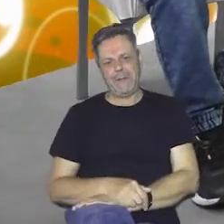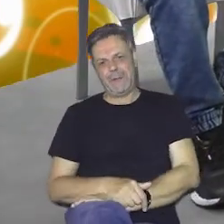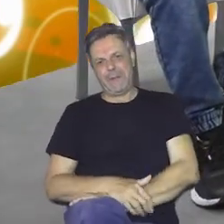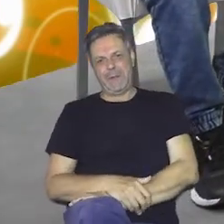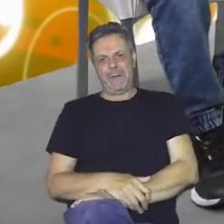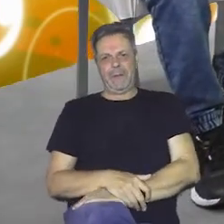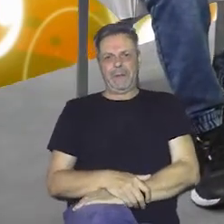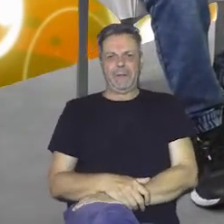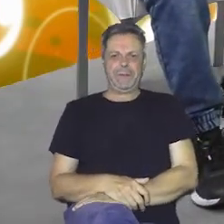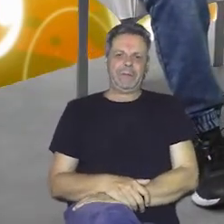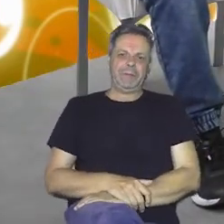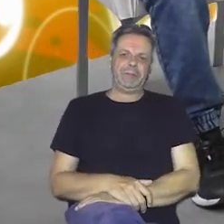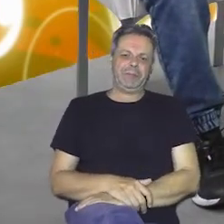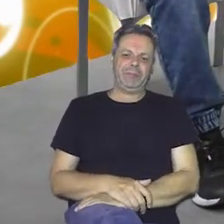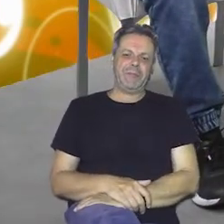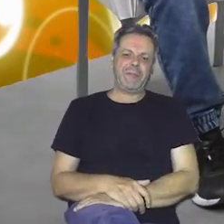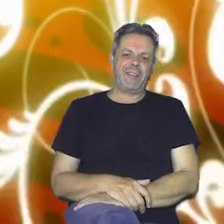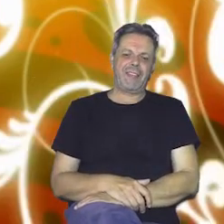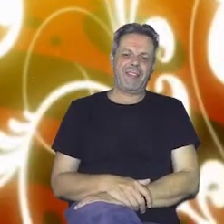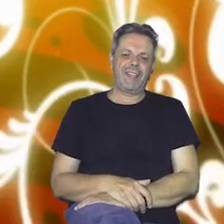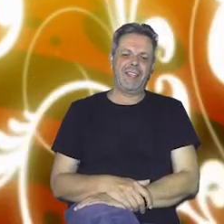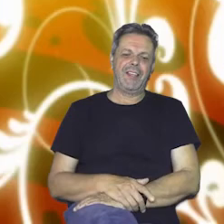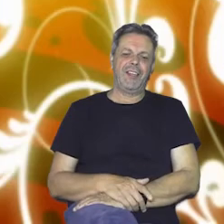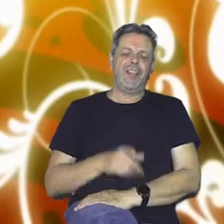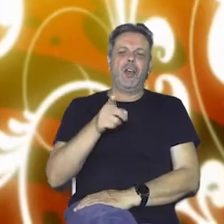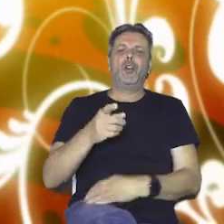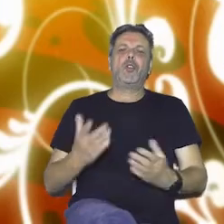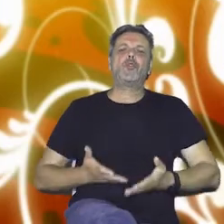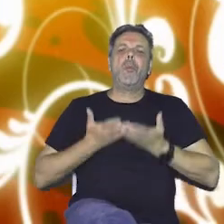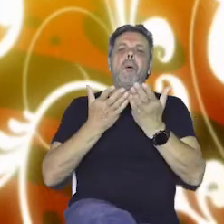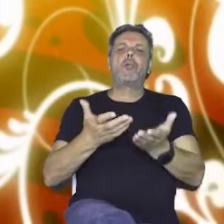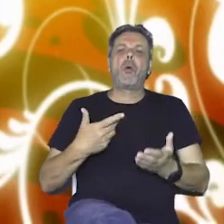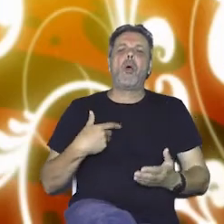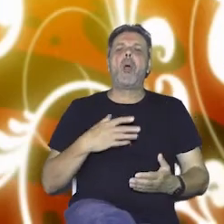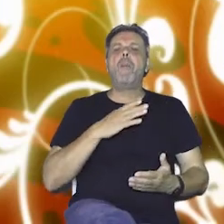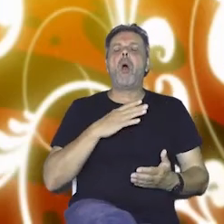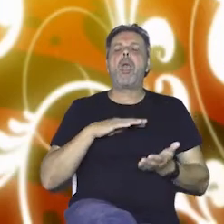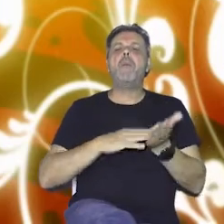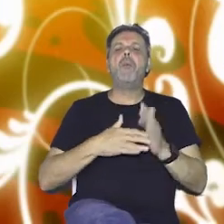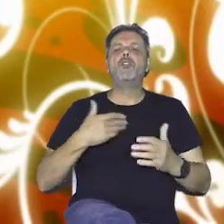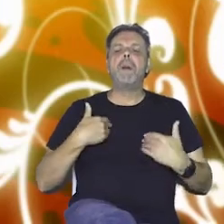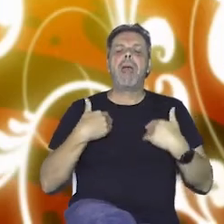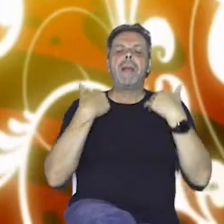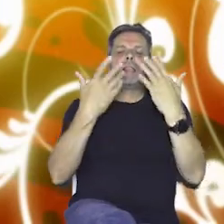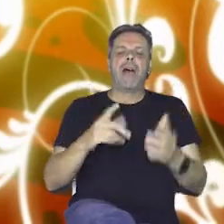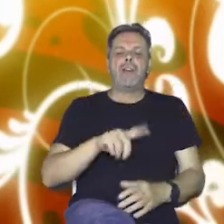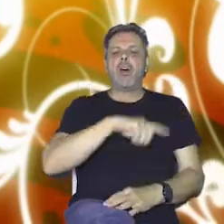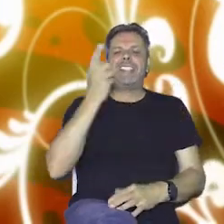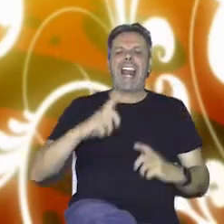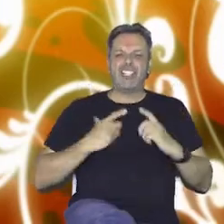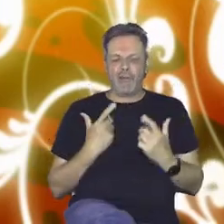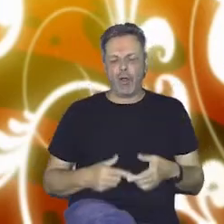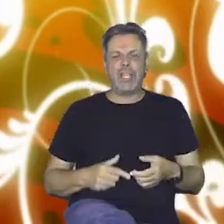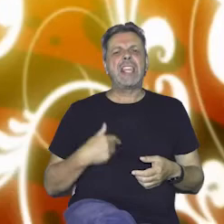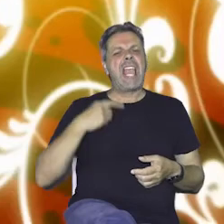Eto, to je dakle, ta. Znaš šta, to su poruke koje moj muž meni davao cijeli život. Da. I ja vjerujem da ima